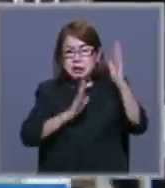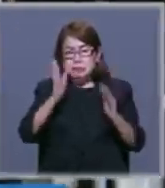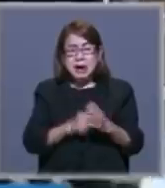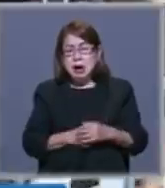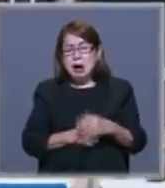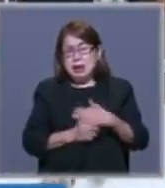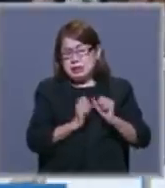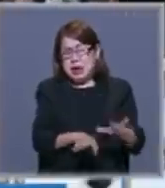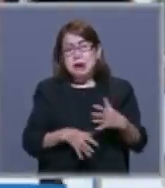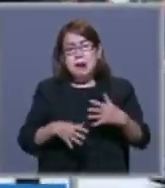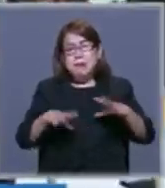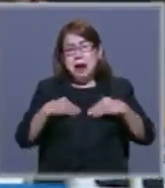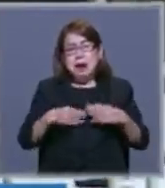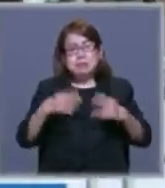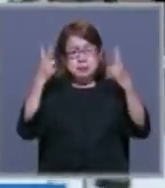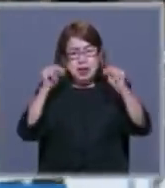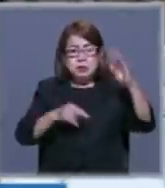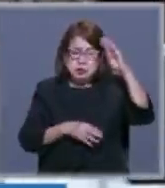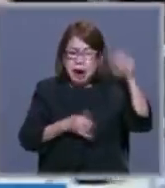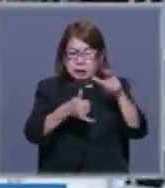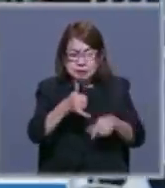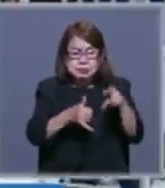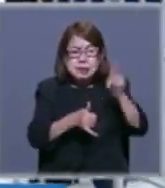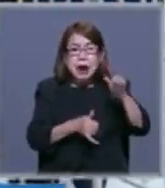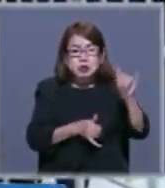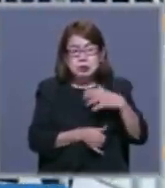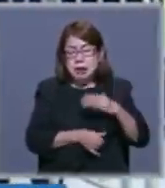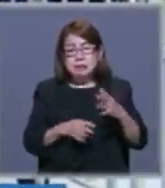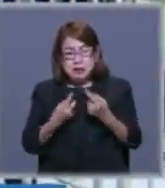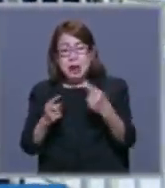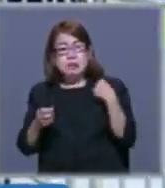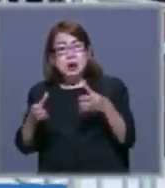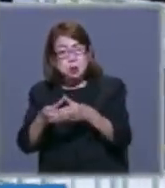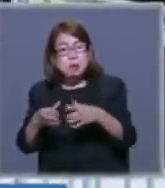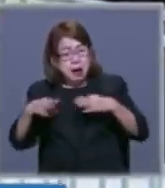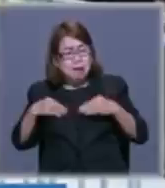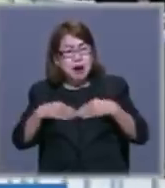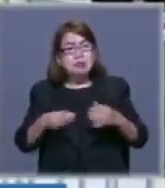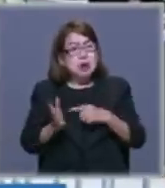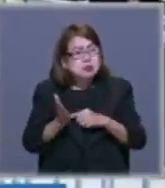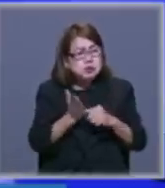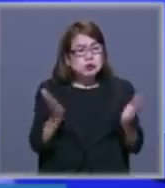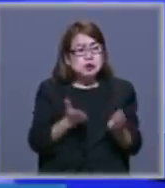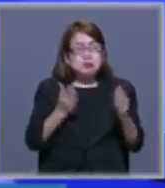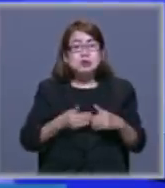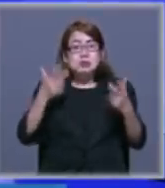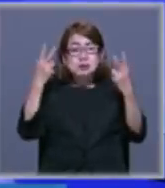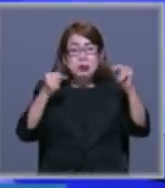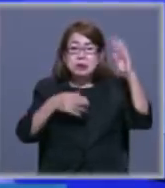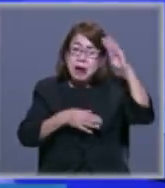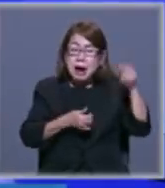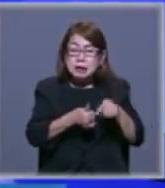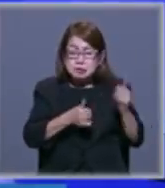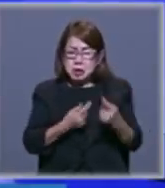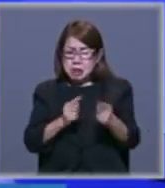กประยุทธ์เป็นนายกขณะเดียวกันก็มีพรรคการเมืองบางกลุ่มสนับสนุนพลเอกประยุทธ์เป็นนายกต่อไปและที่ผ่านมาสังคมเหมือนกับมองว่าก